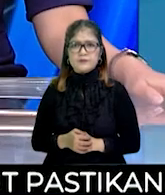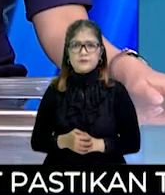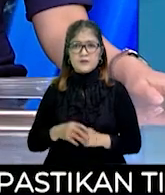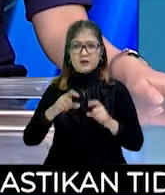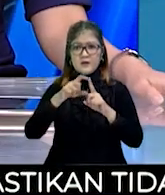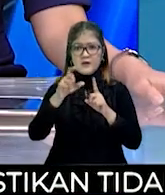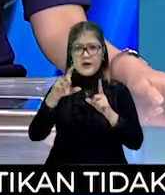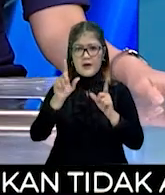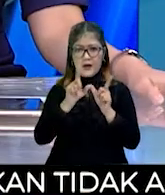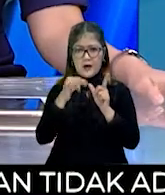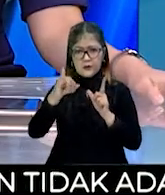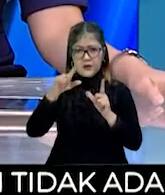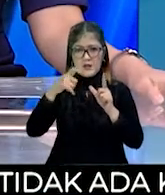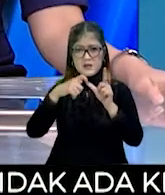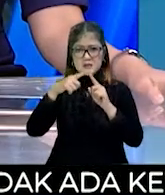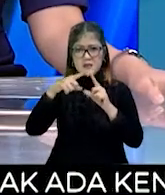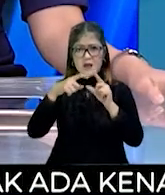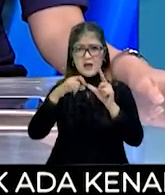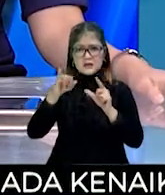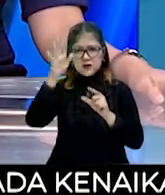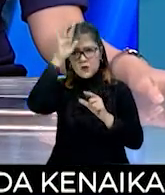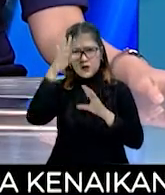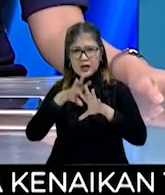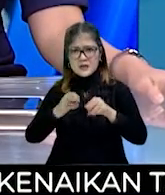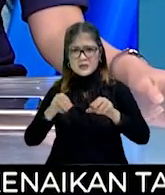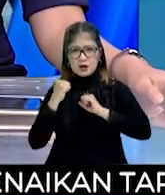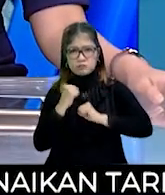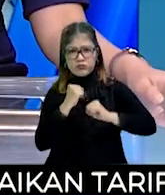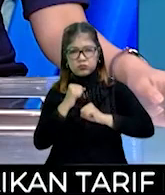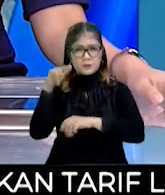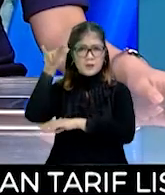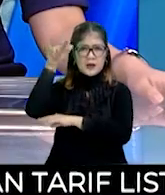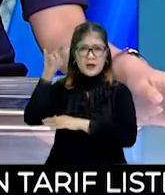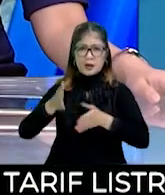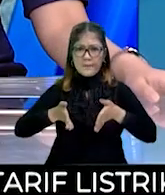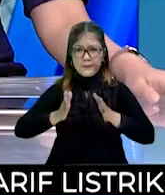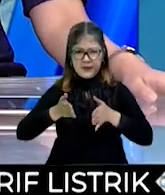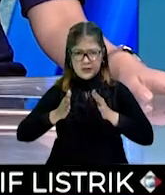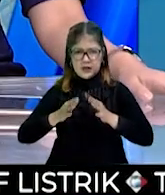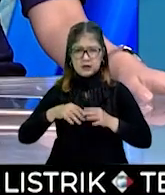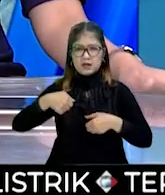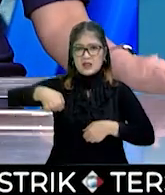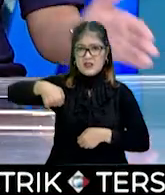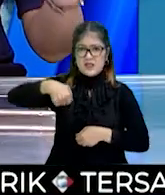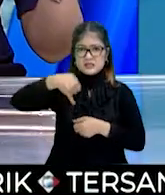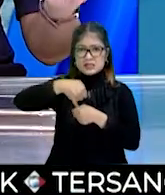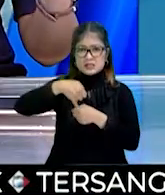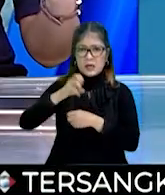Mirsa, Dewi Lestari, seorang petugas kebersihan Bandara Kuala Namu di Deli Serdang, Sumatera Utara, mengembalikan tas berisi perhiasan emas